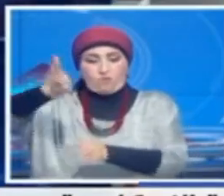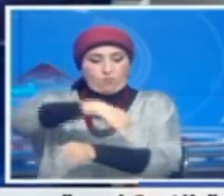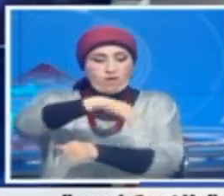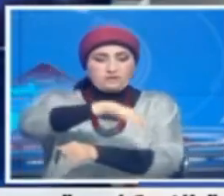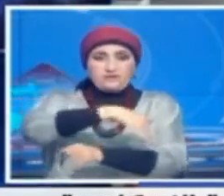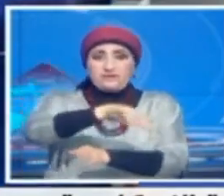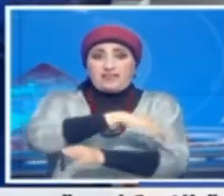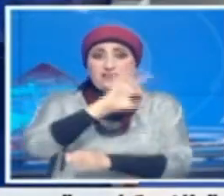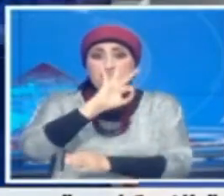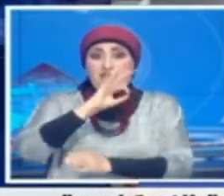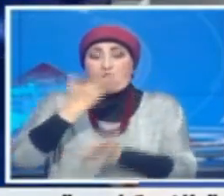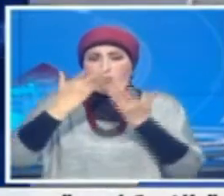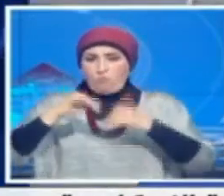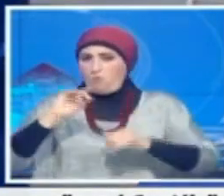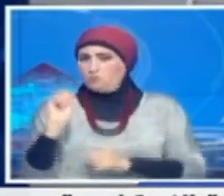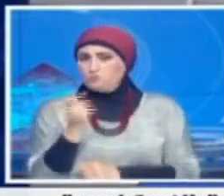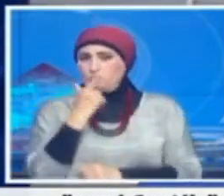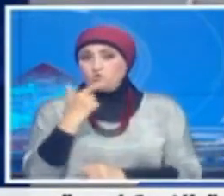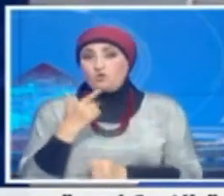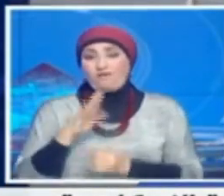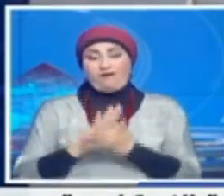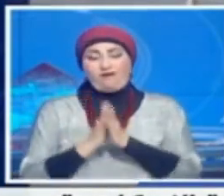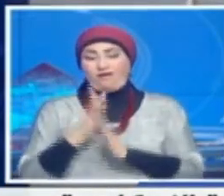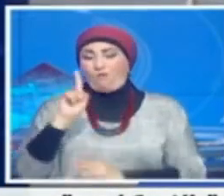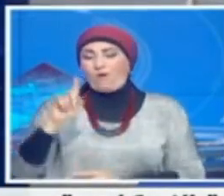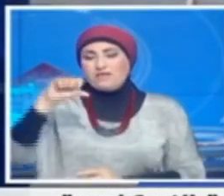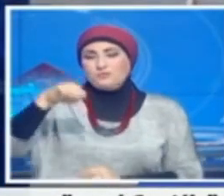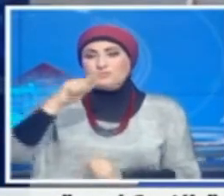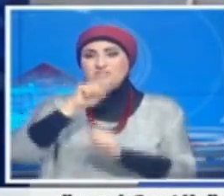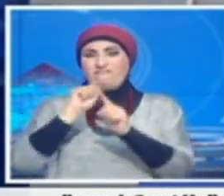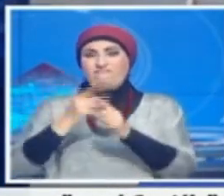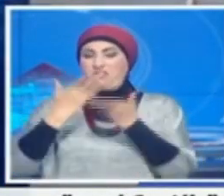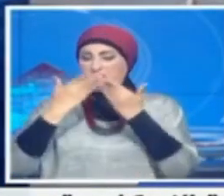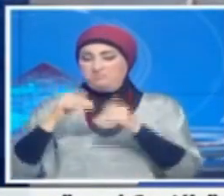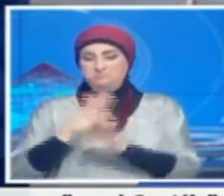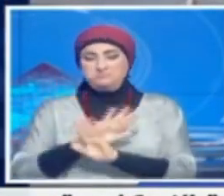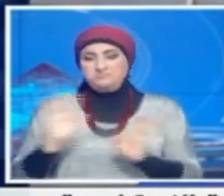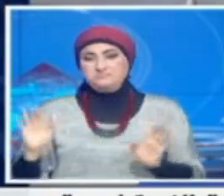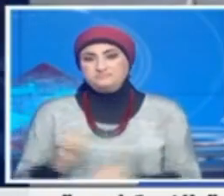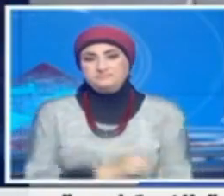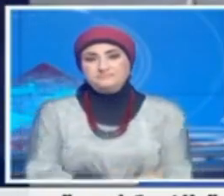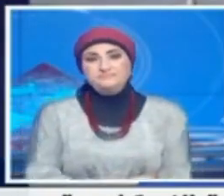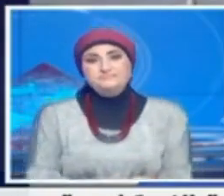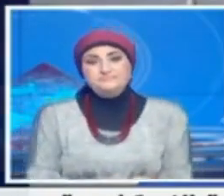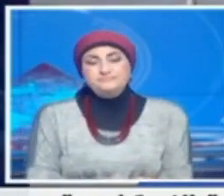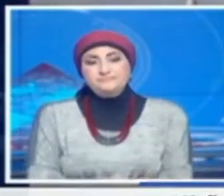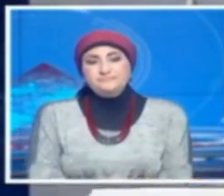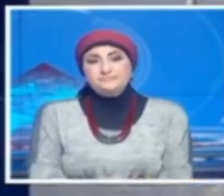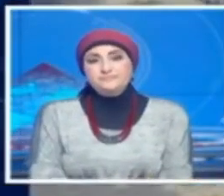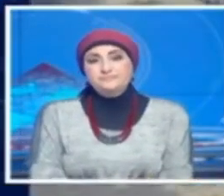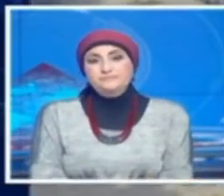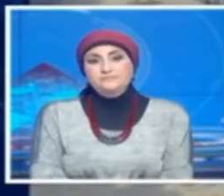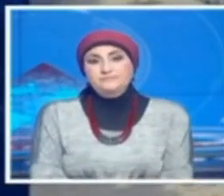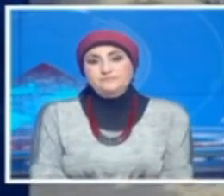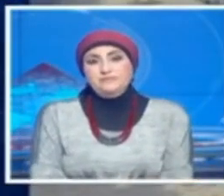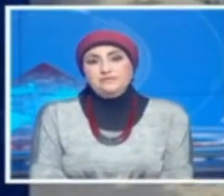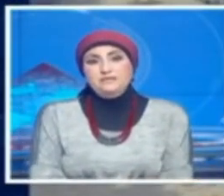بسرعة الانتهاء من المشروع الذي بلغت نسبة تنفيذه 91%.